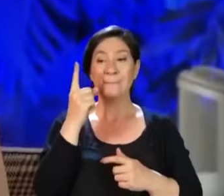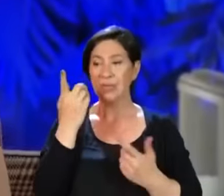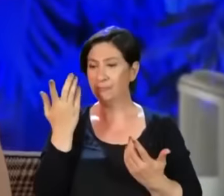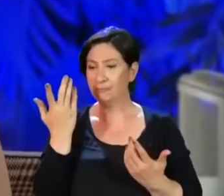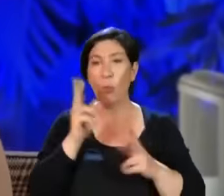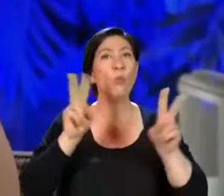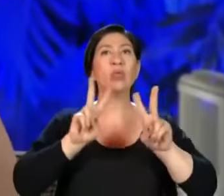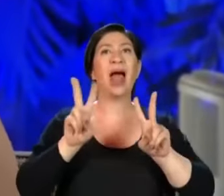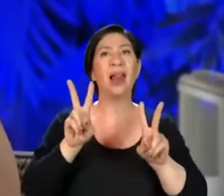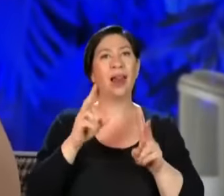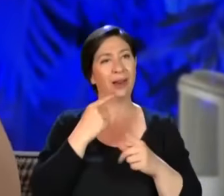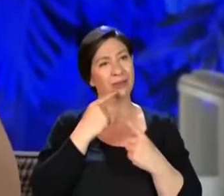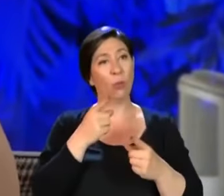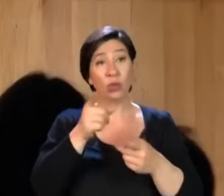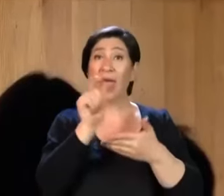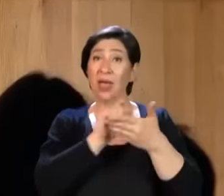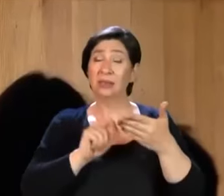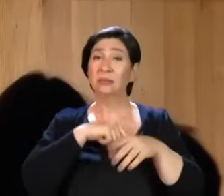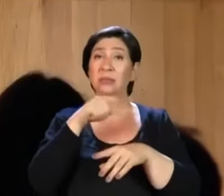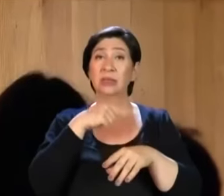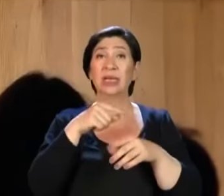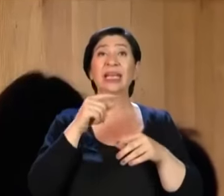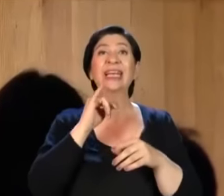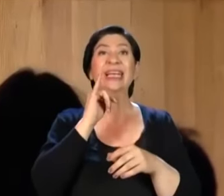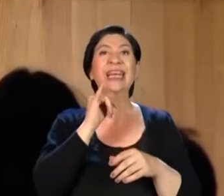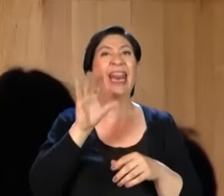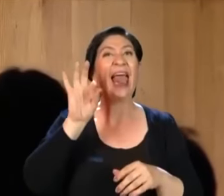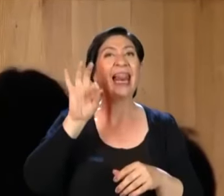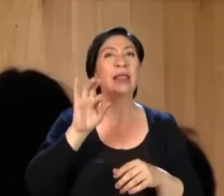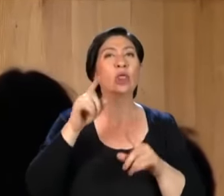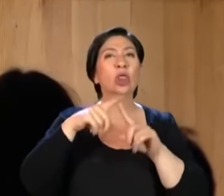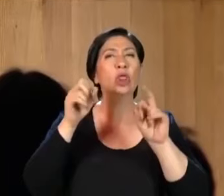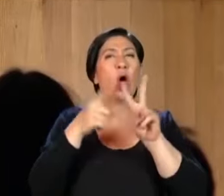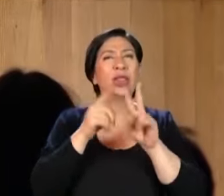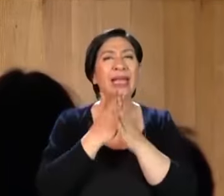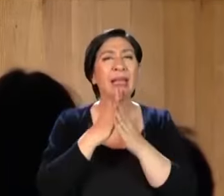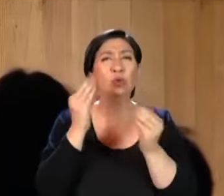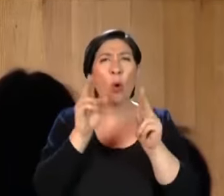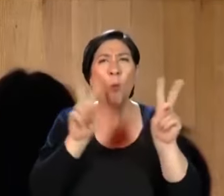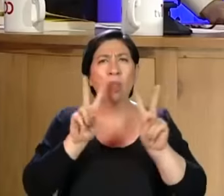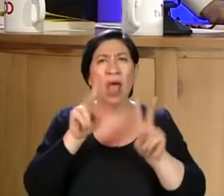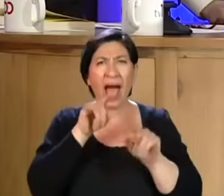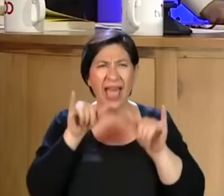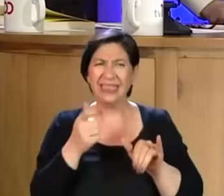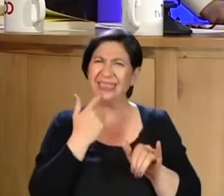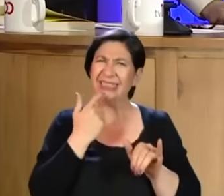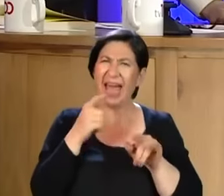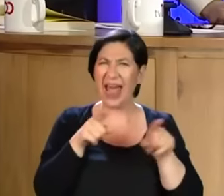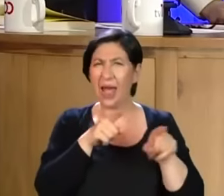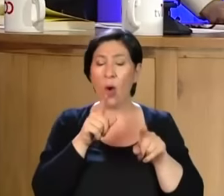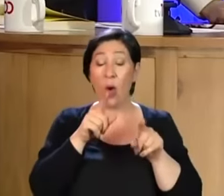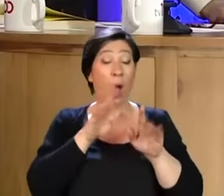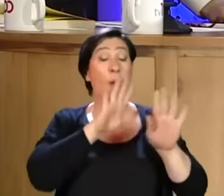diyeyim böyle bir şey bunu yazdığım dönemde Green'in 50 tonu Çok modaydı y aynı yıllara mı rastlıyor E ondan